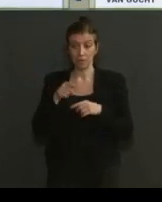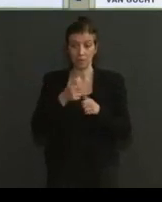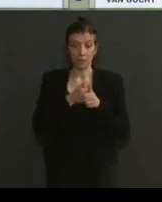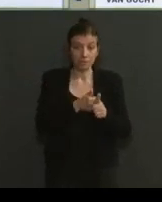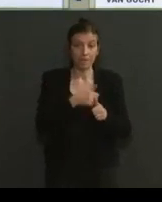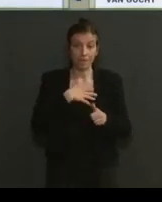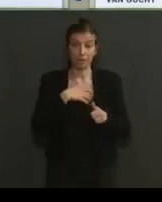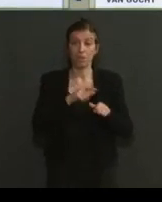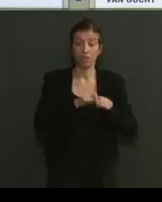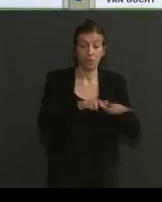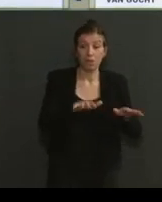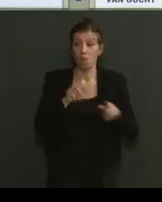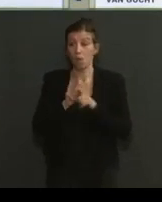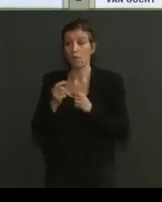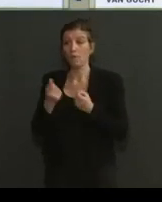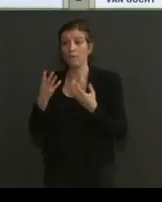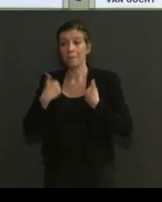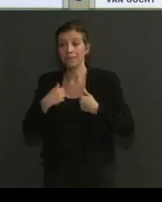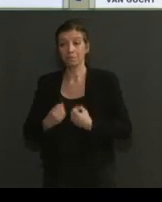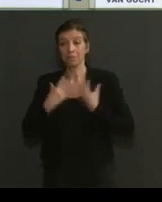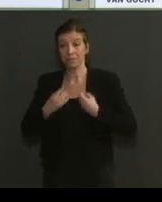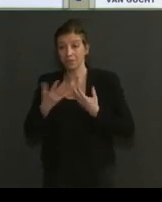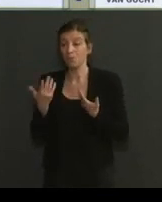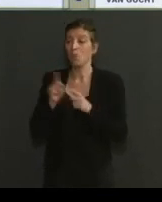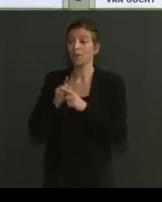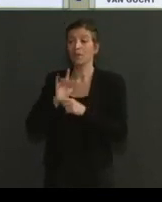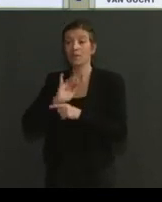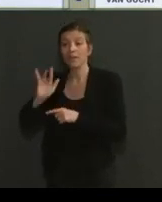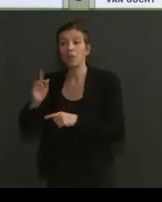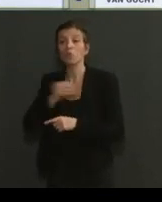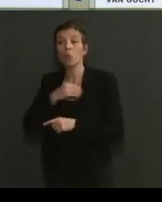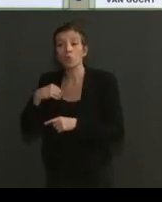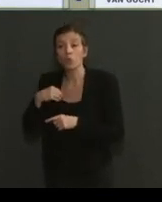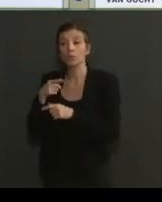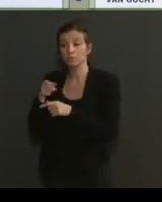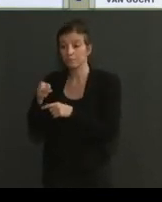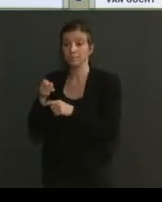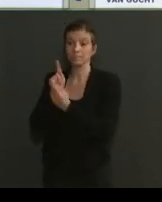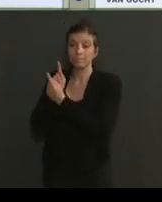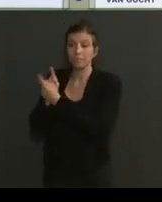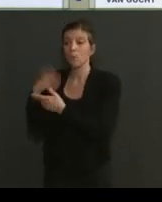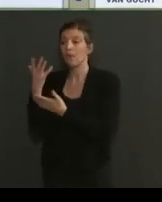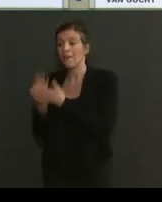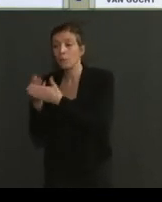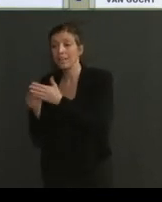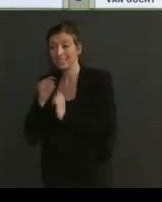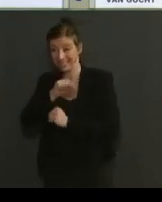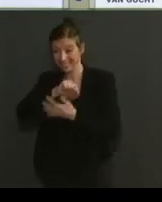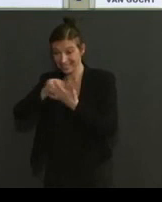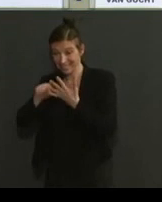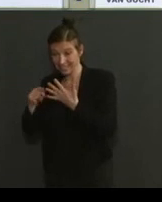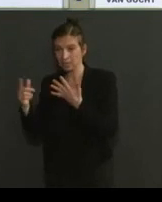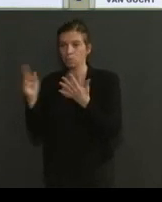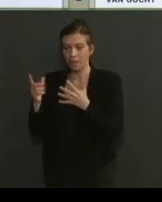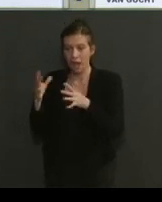de ziekenhuisopnames en het werkverzuim verder aanvullen. Dit kan bijkomende informatie geven